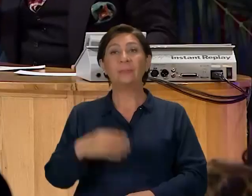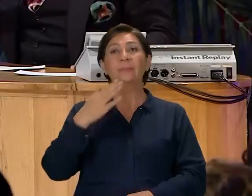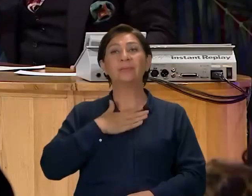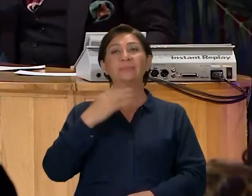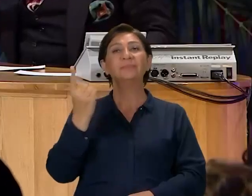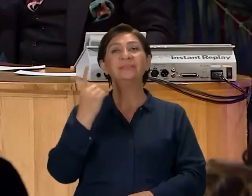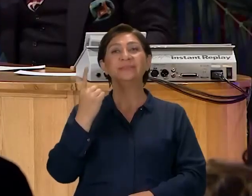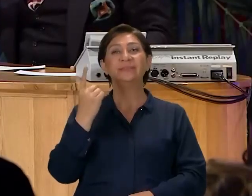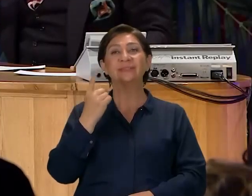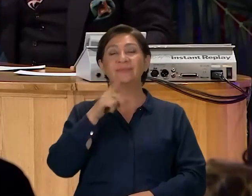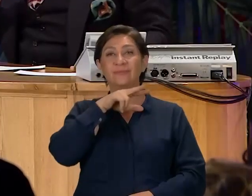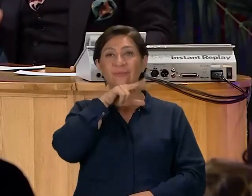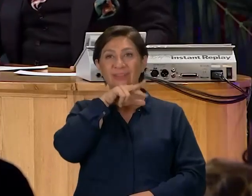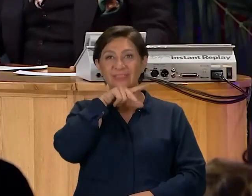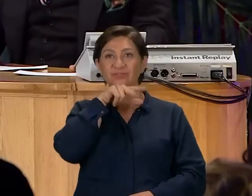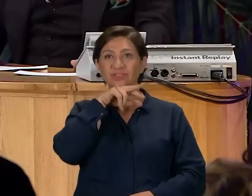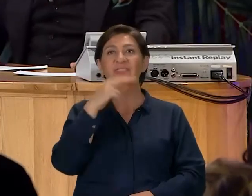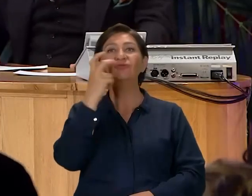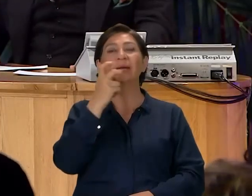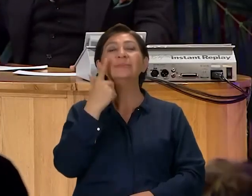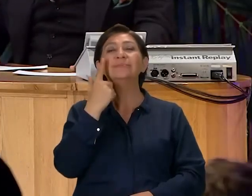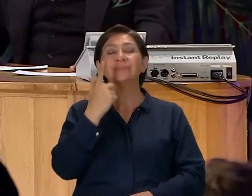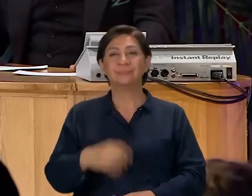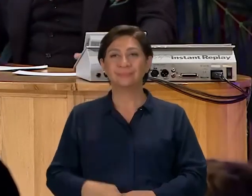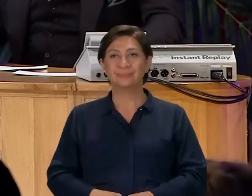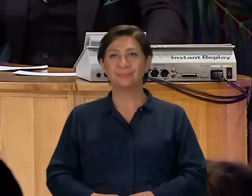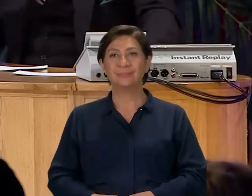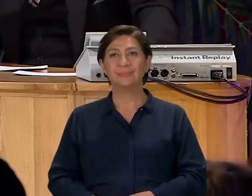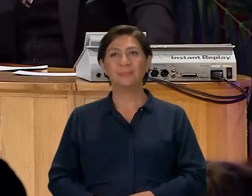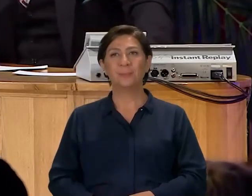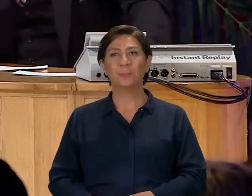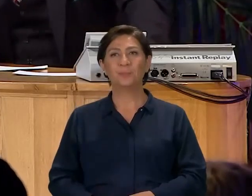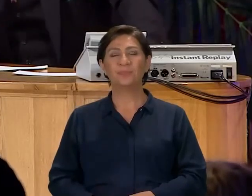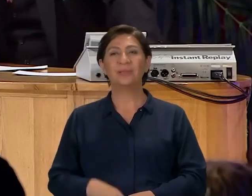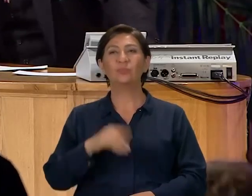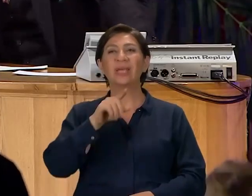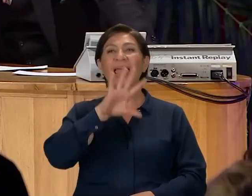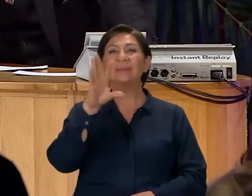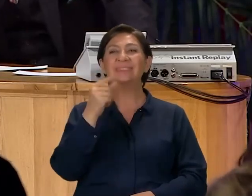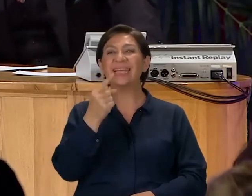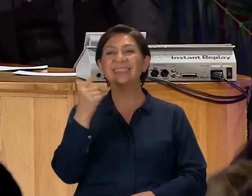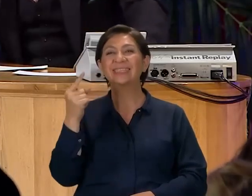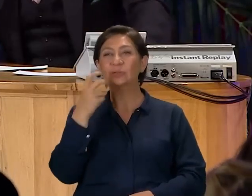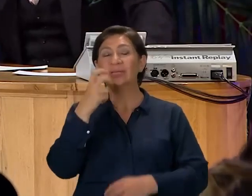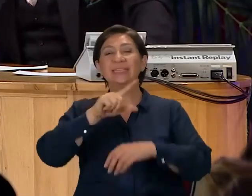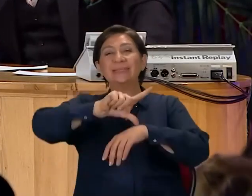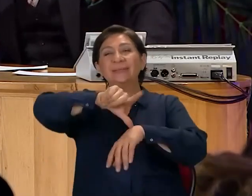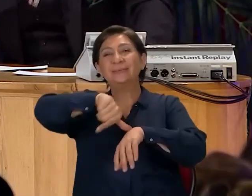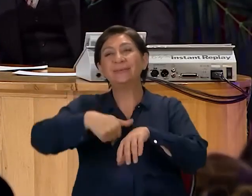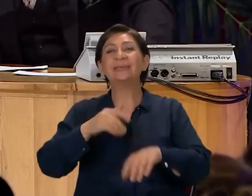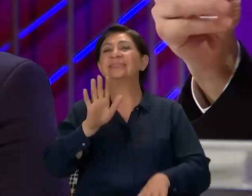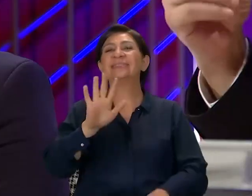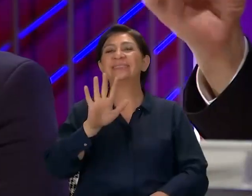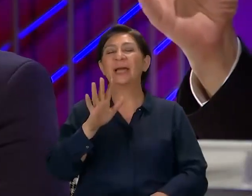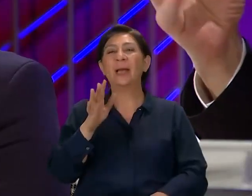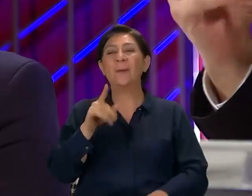bir... Fransızca. Fransızca şarkı söyle. Peki. Bir Fransızca şarkı ama bunların hepsini söyleyeceğimiz için böyle saatler geçer. Onun